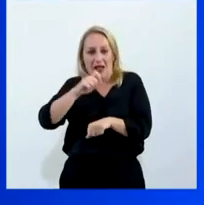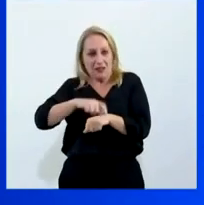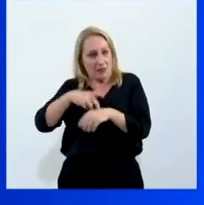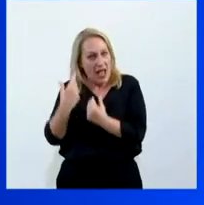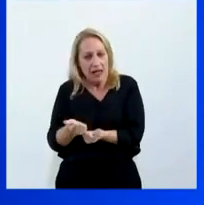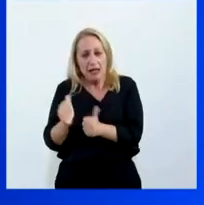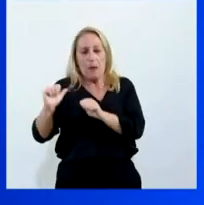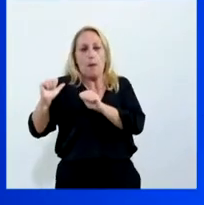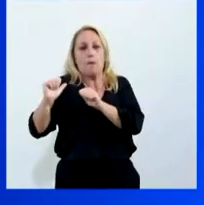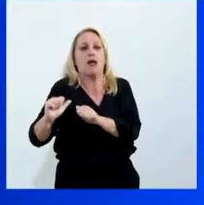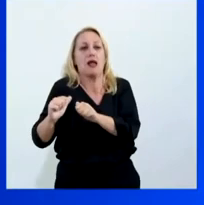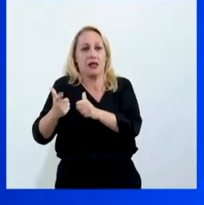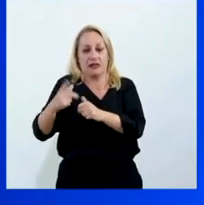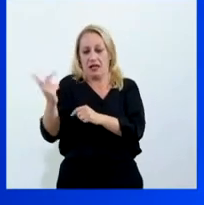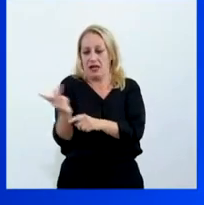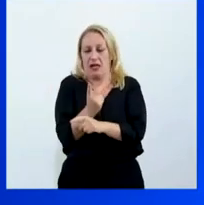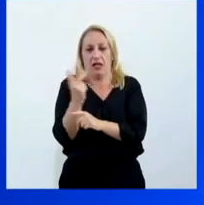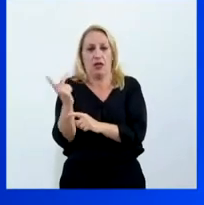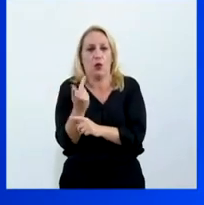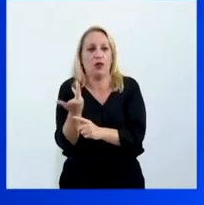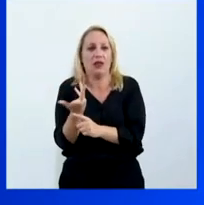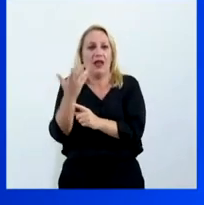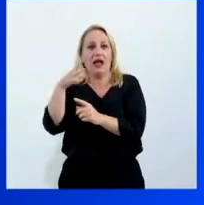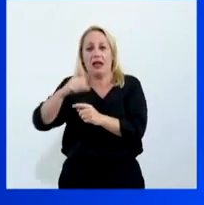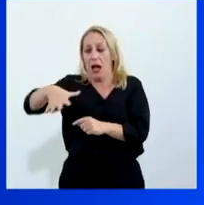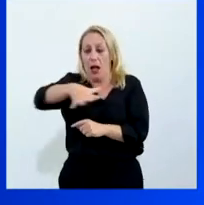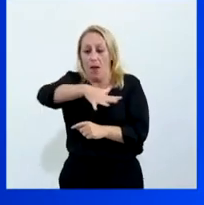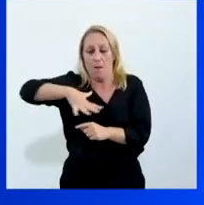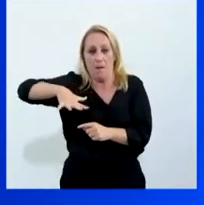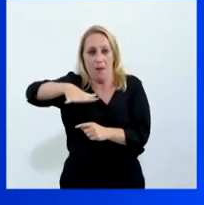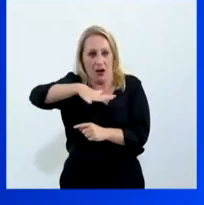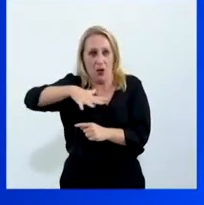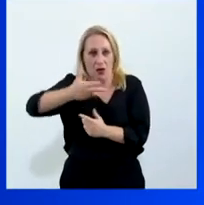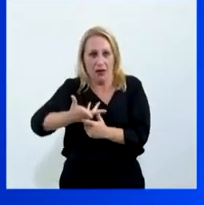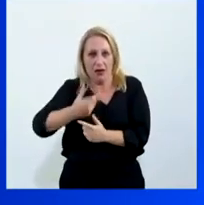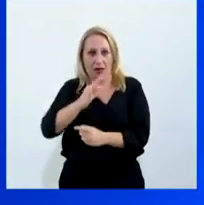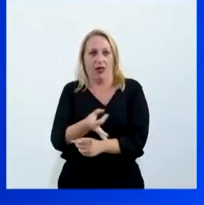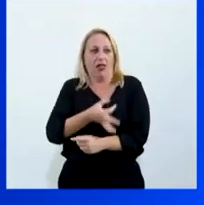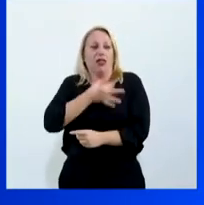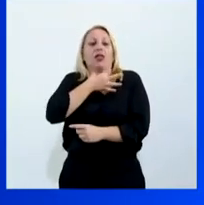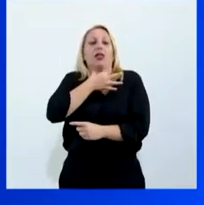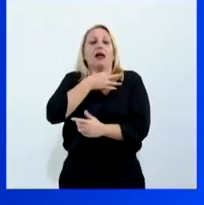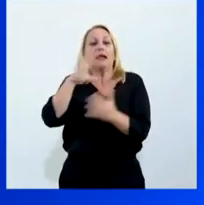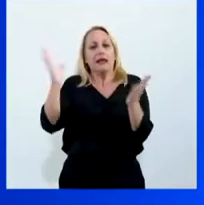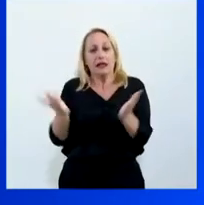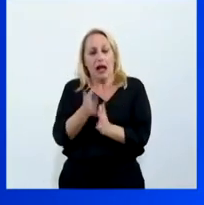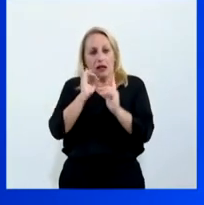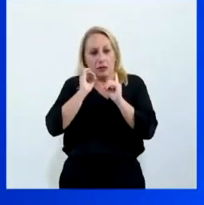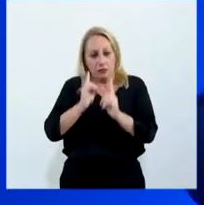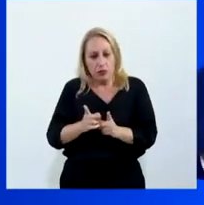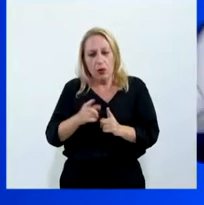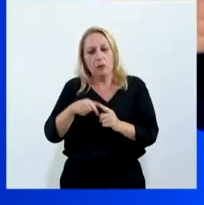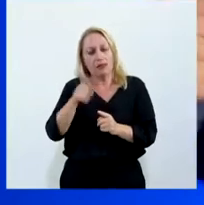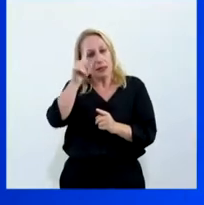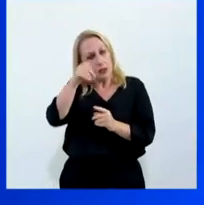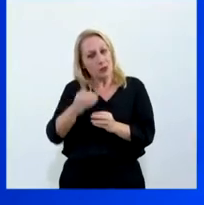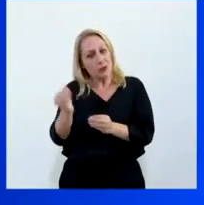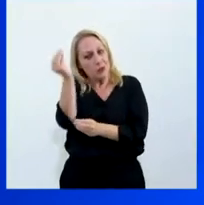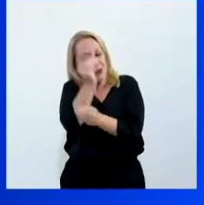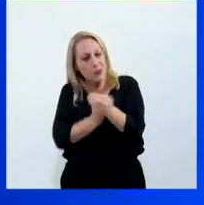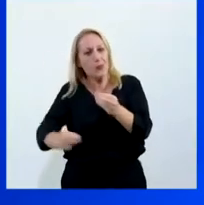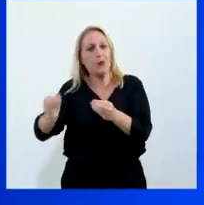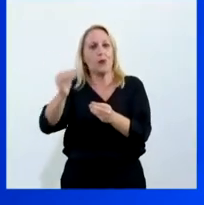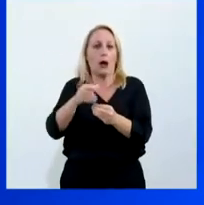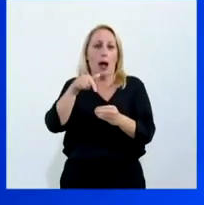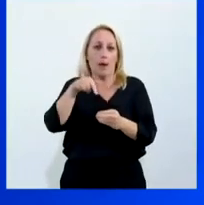έχουμε σε συγκεκριμένες περιοχές, και αν κρίνουμε ότι πρέπει να πάμε και παραπέρα, αυτό το κάνουμε σε συνεννόηση με την